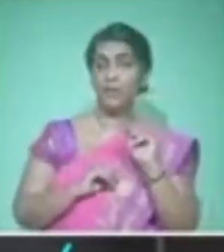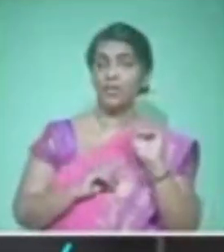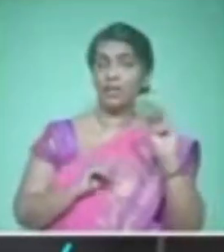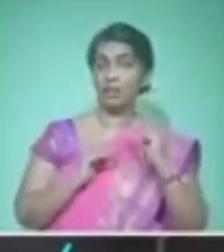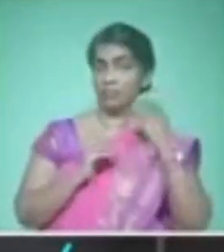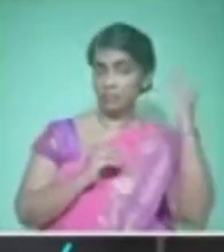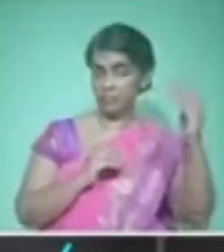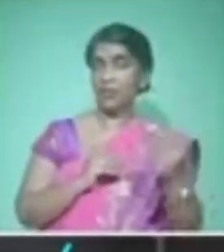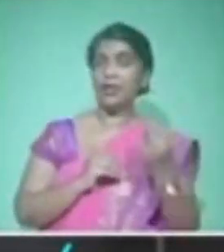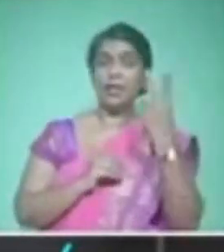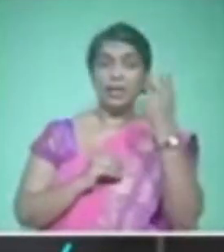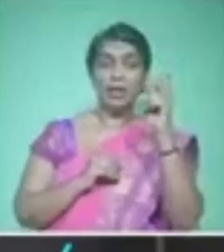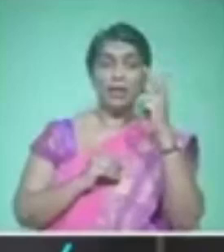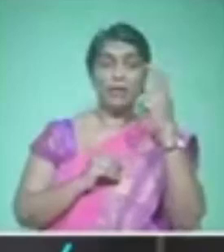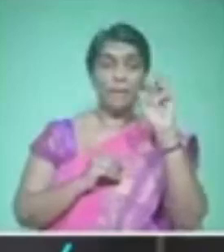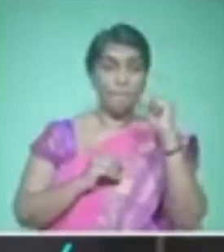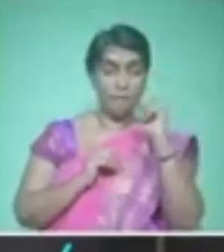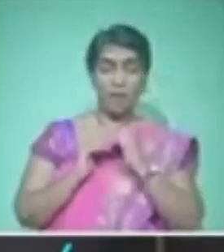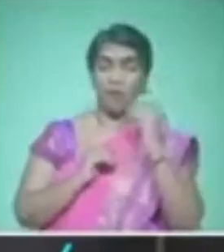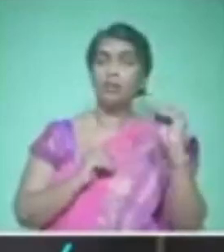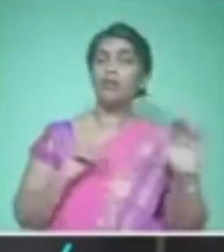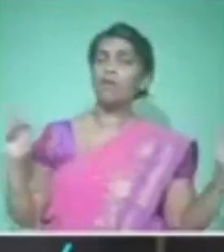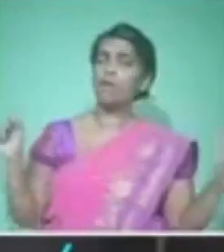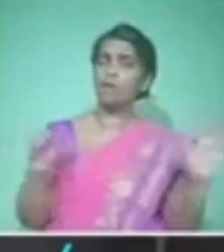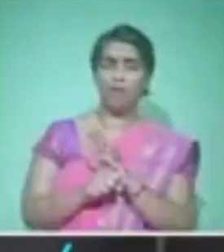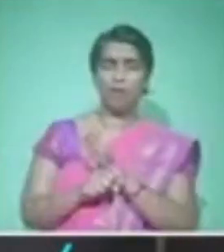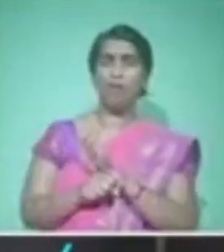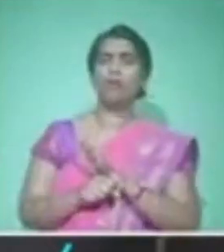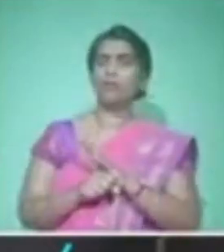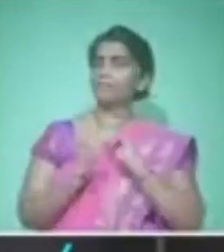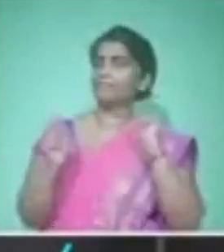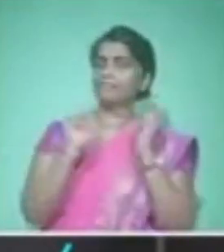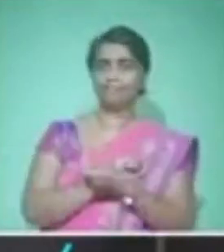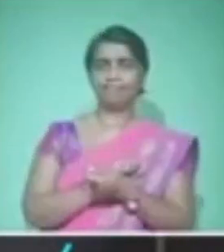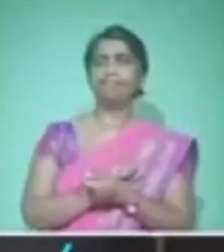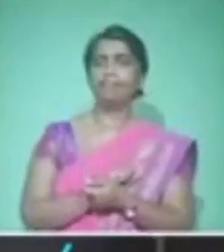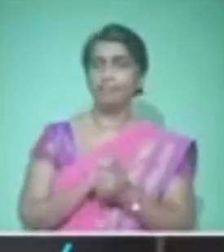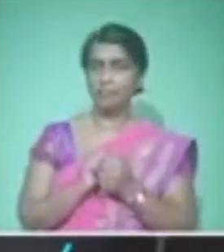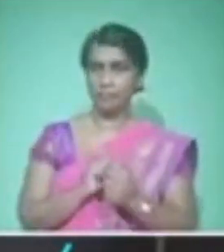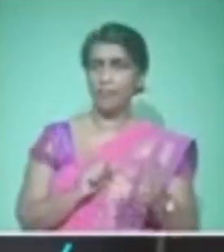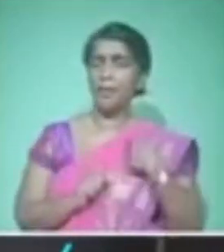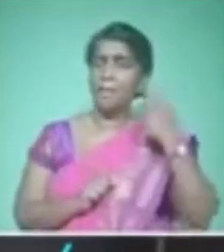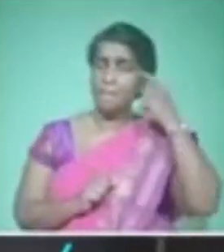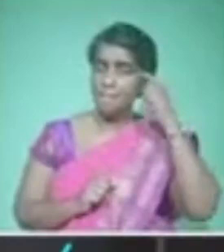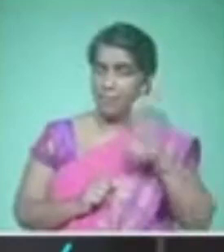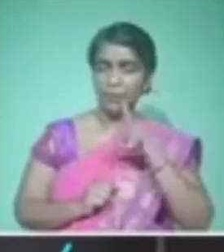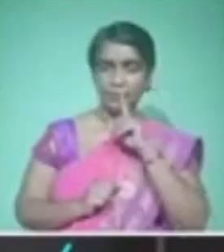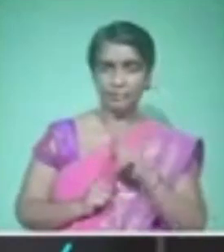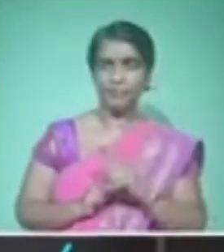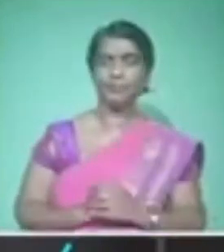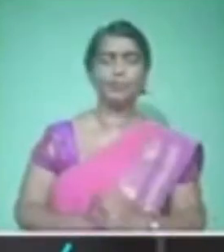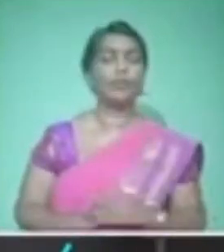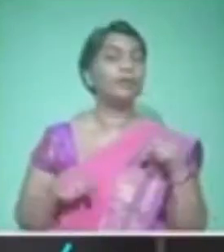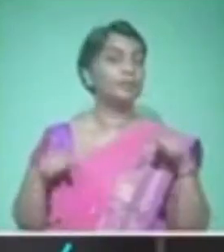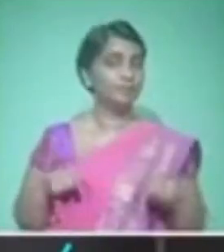වෙනකොට 20:50 වෙනකොට ඒගොල්ලන් කිව්වා පූර්ණ සංක්‍රාත්‍රියකට ගමන් කරන්න අපේක්ෂිතයි කියලා කිව්වා.